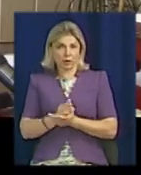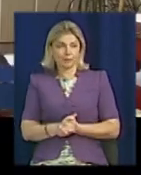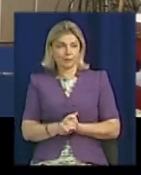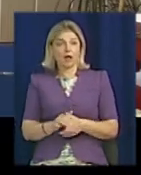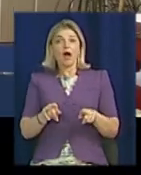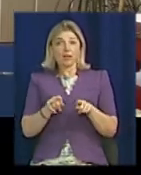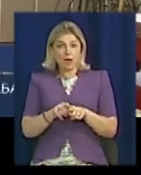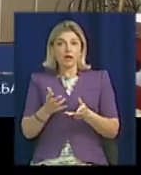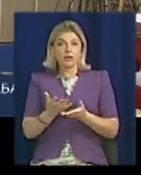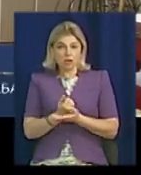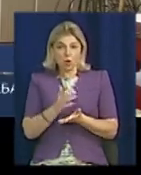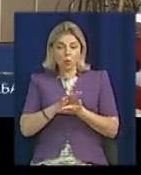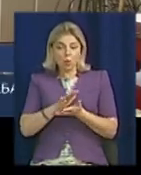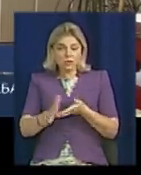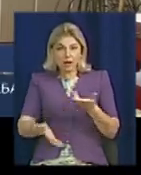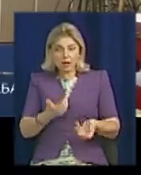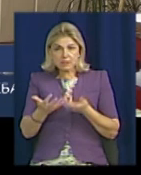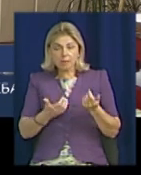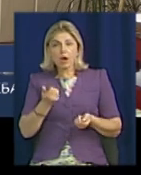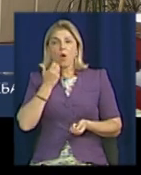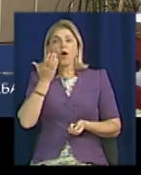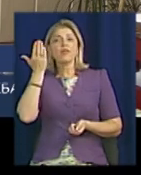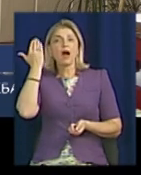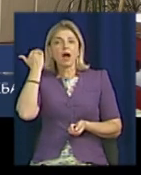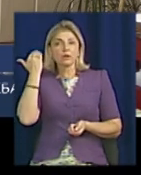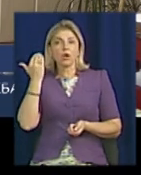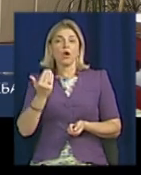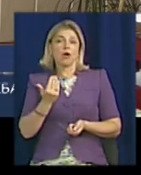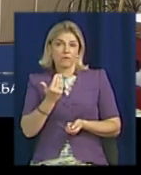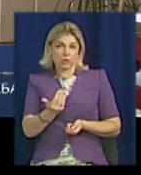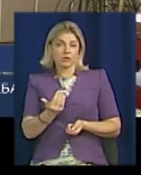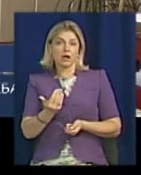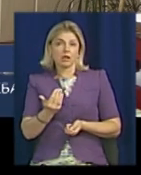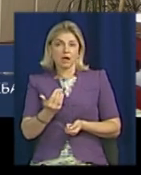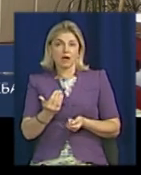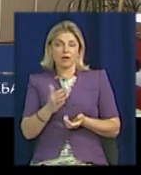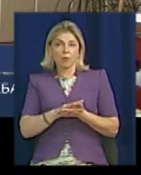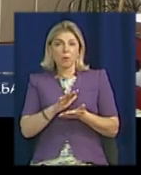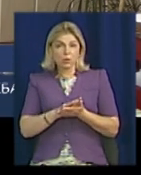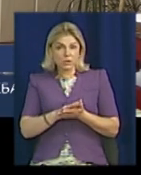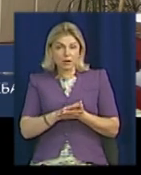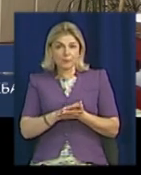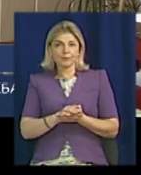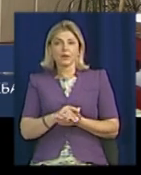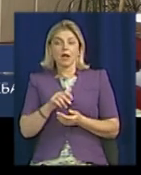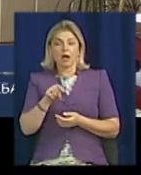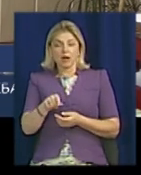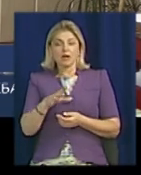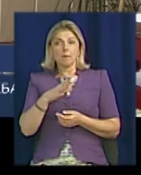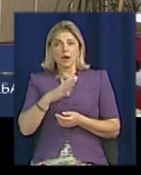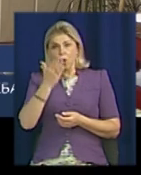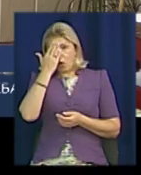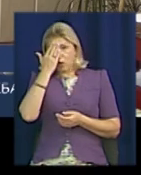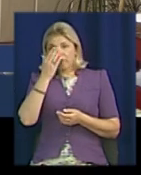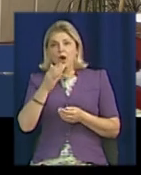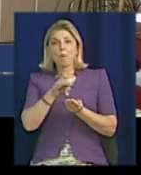знайшли, розгрібаємо мусор. Тобто, коли-то вони... Ось так і знайшли, розгрібаючи сміття. Стояли в головах могил